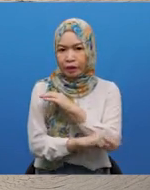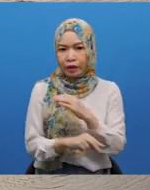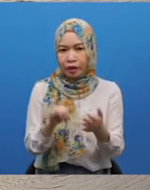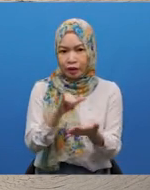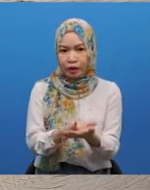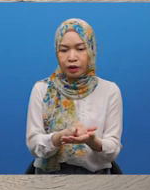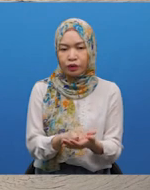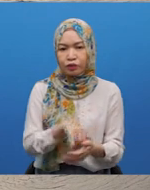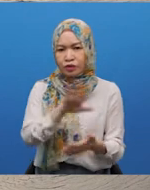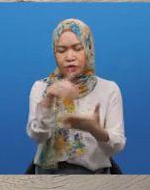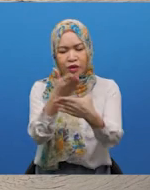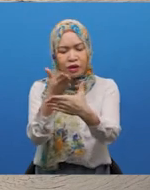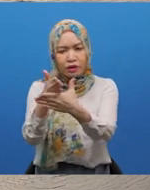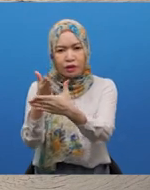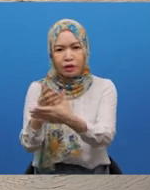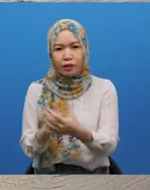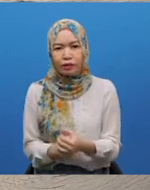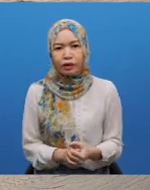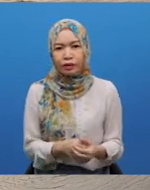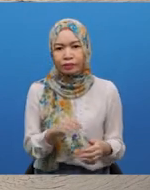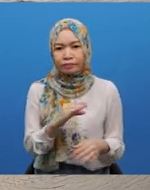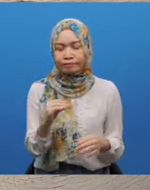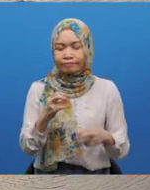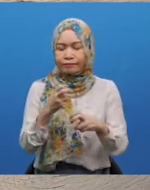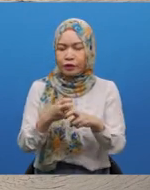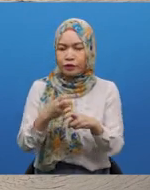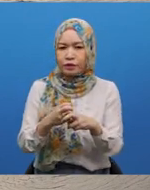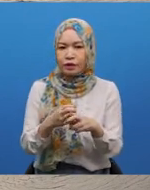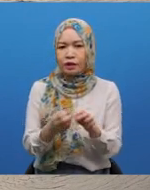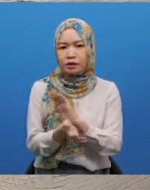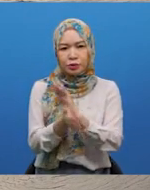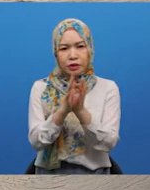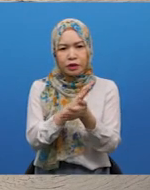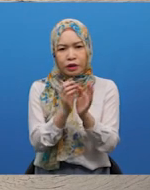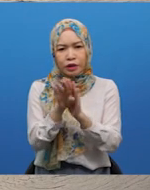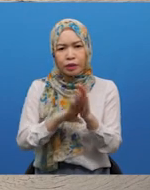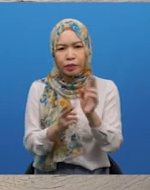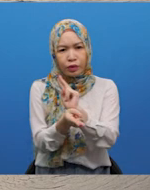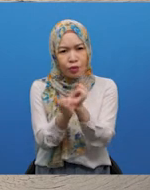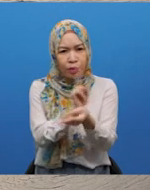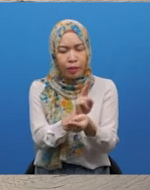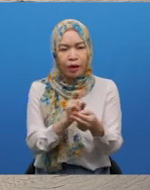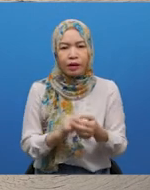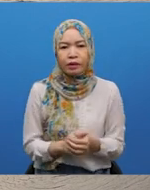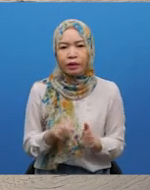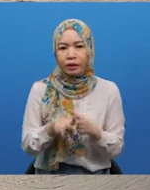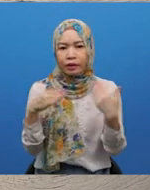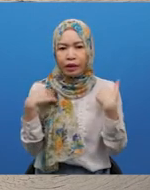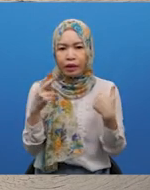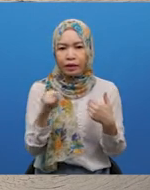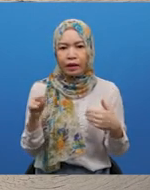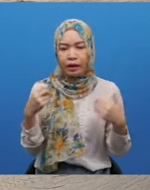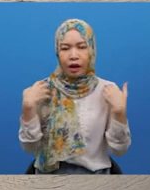dari istana. Seterusnya, menggambarkan burung geroda tersebut melakukan